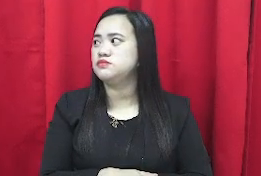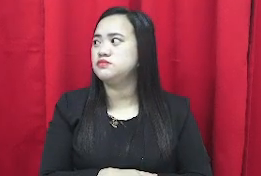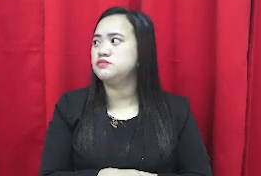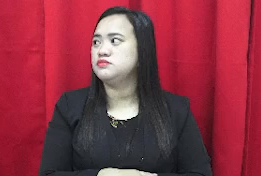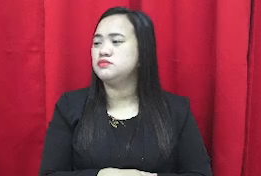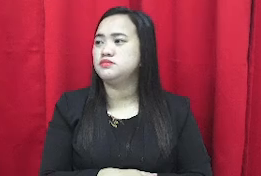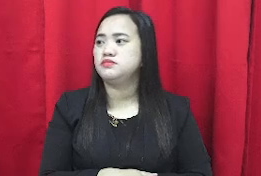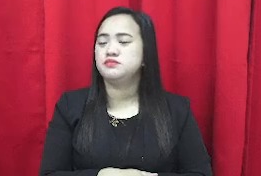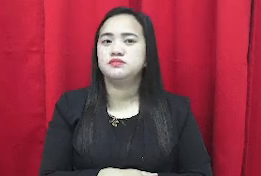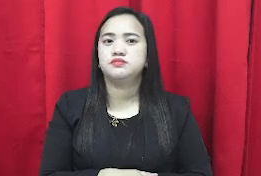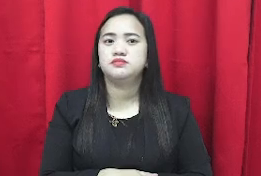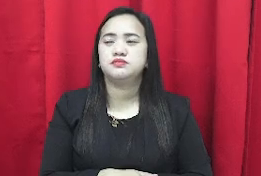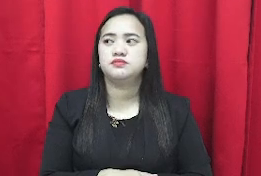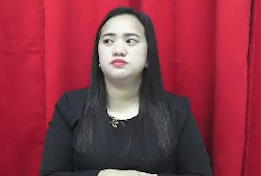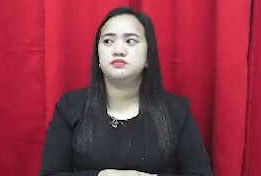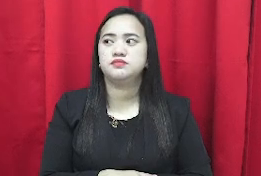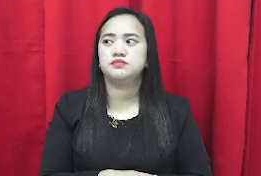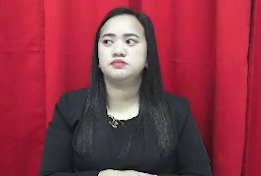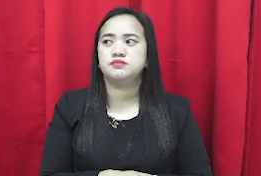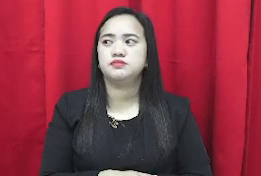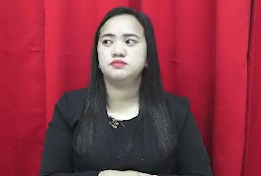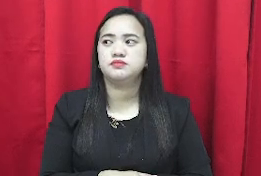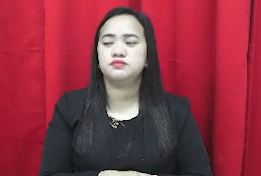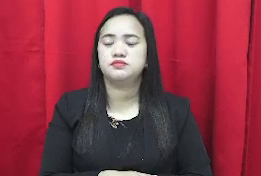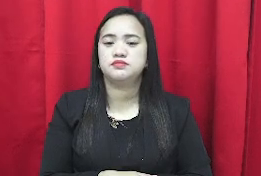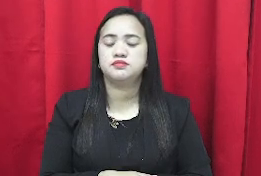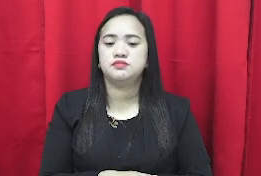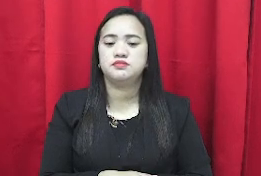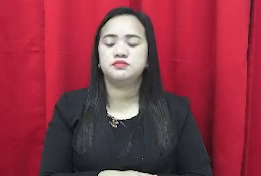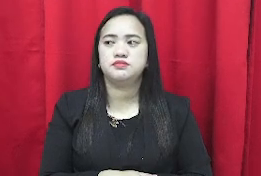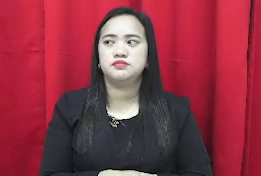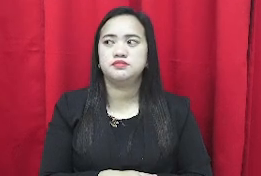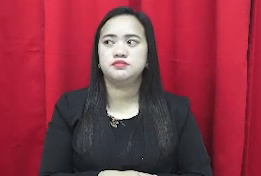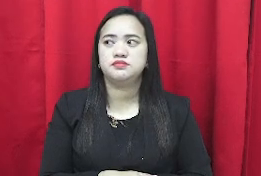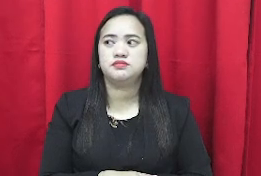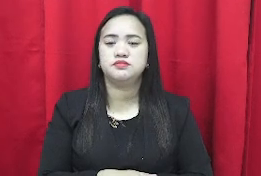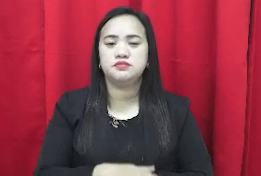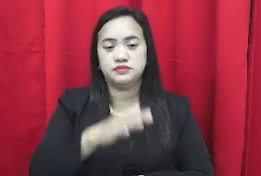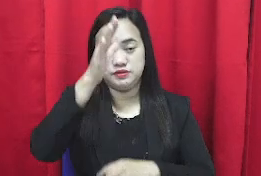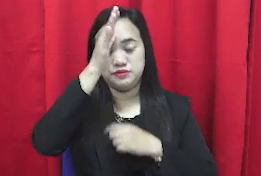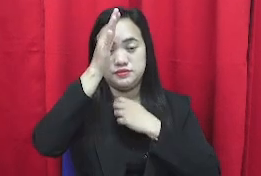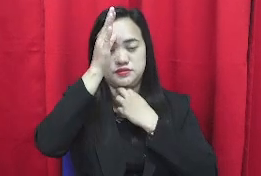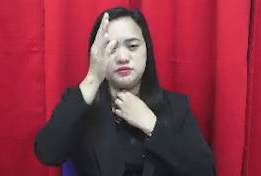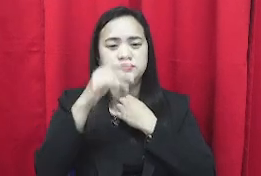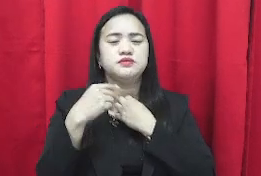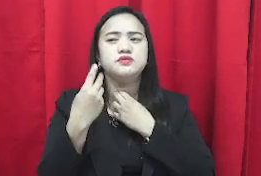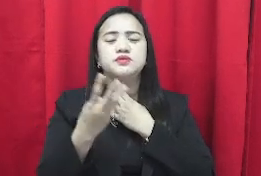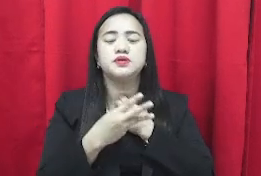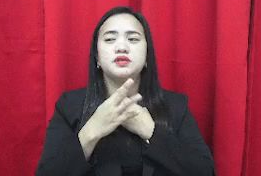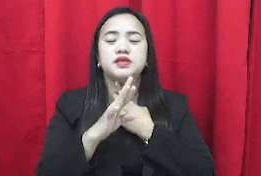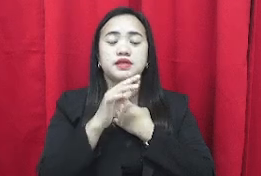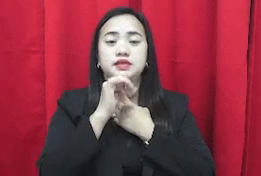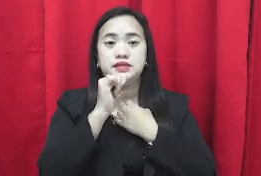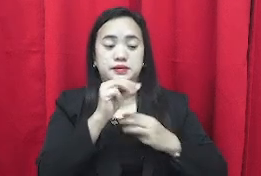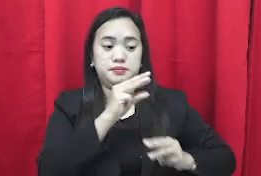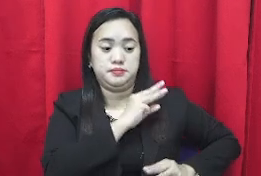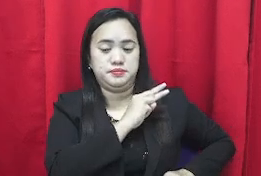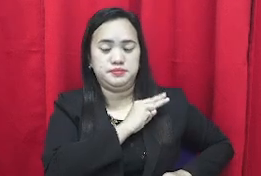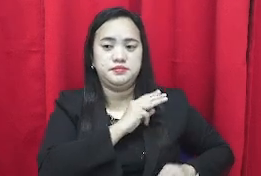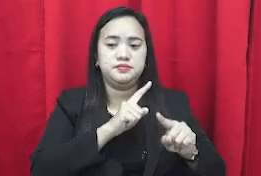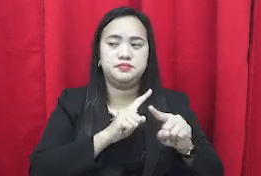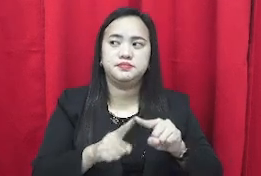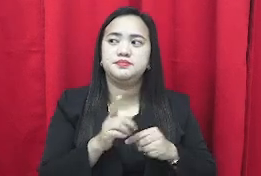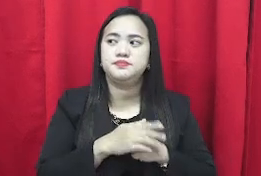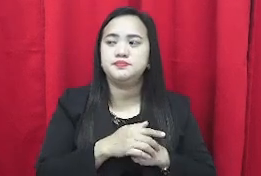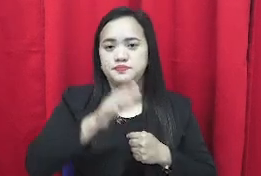sa mga ah sa mga nandya diyan no sa mga ah nandya diyan at fathers no hindi tayo military si sir Noel military ang point ng